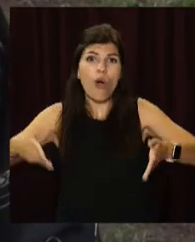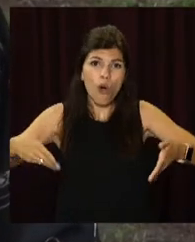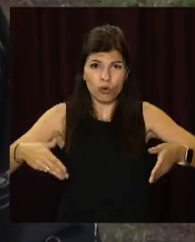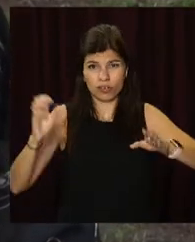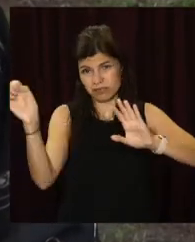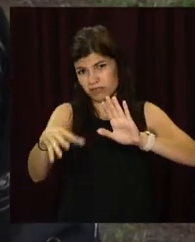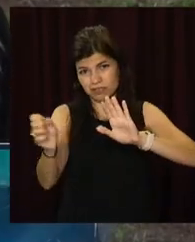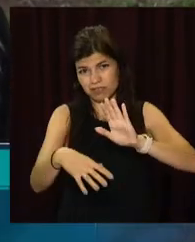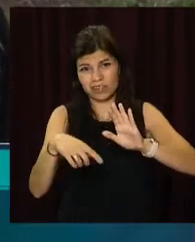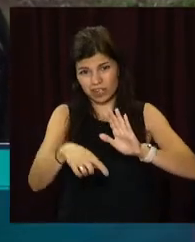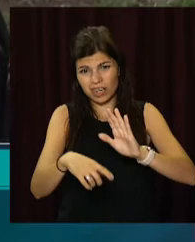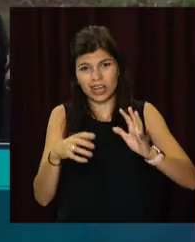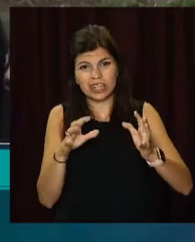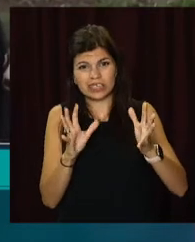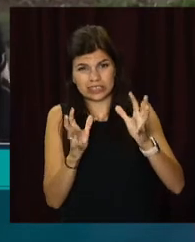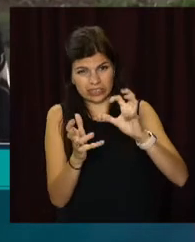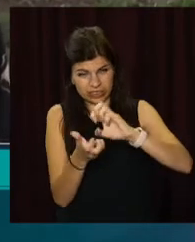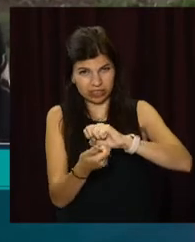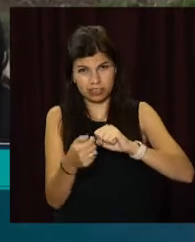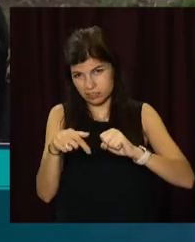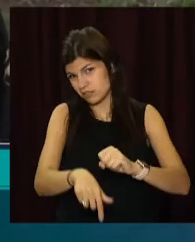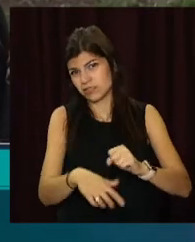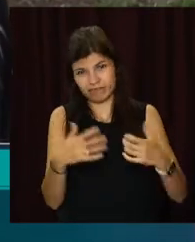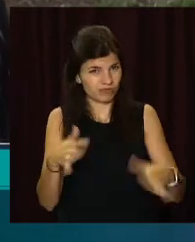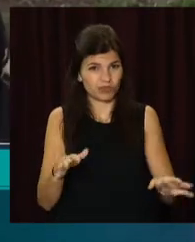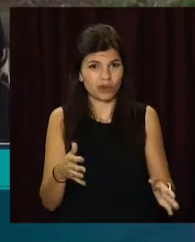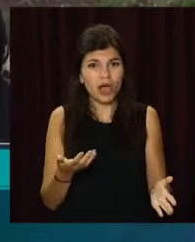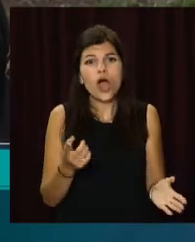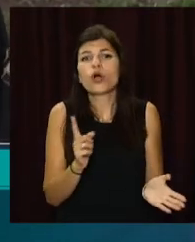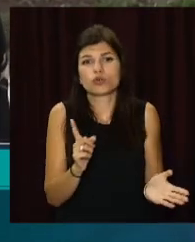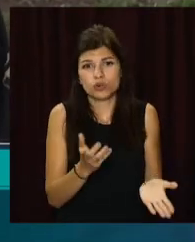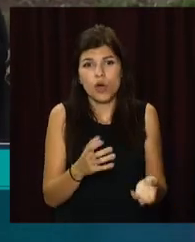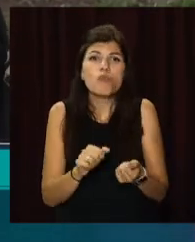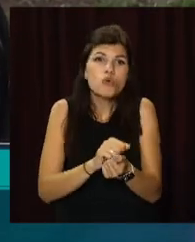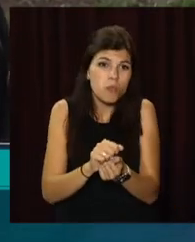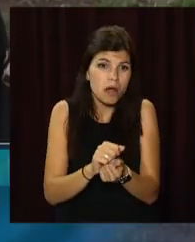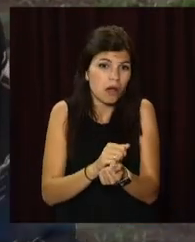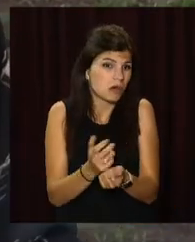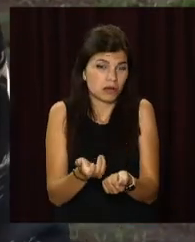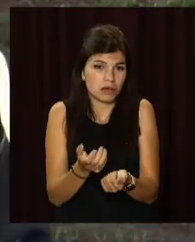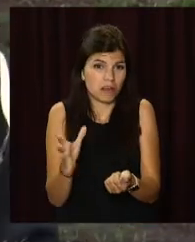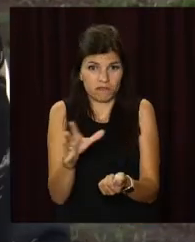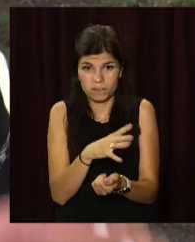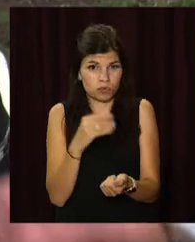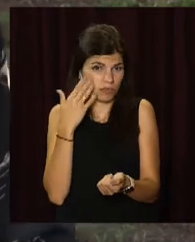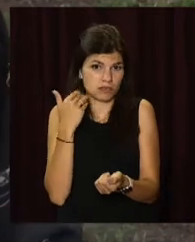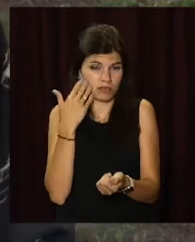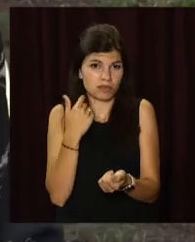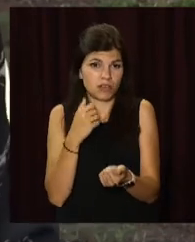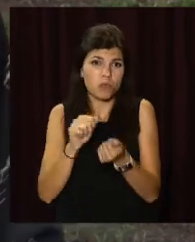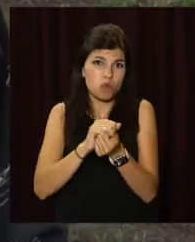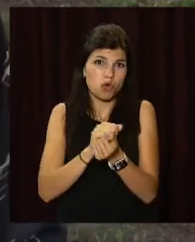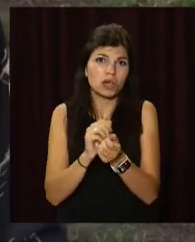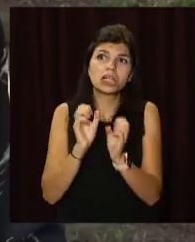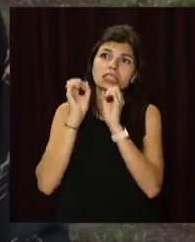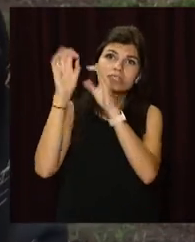на компостну йому. А що там ще? Бумага, все. То